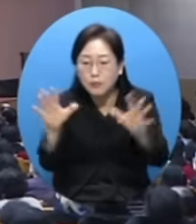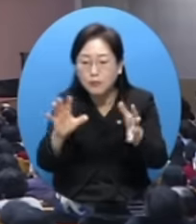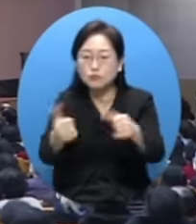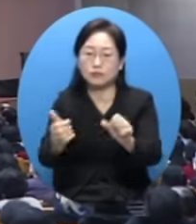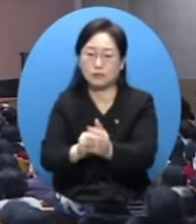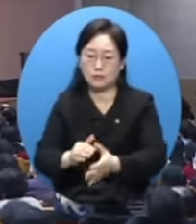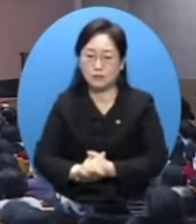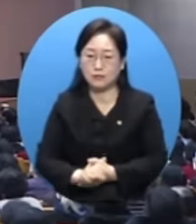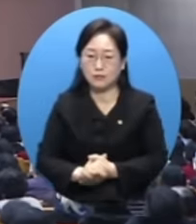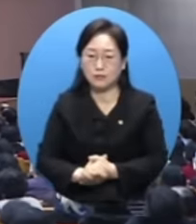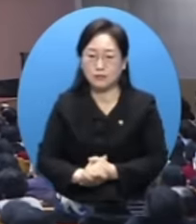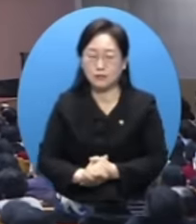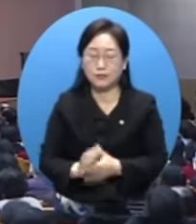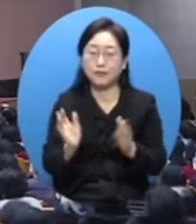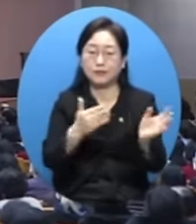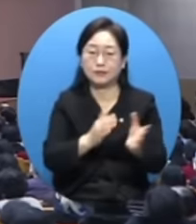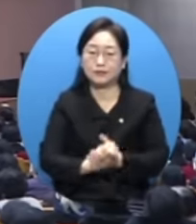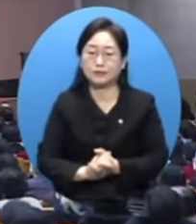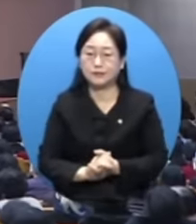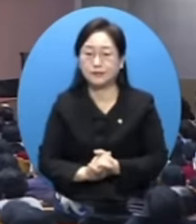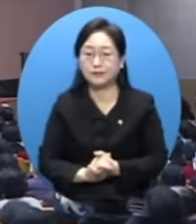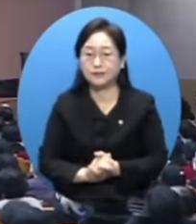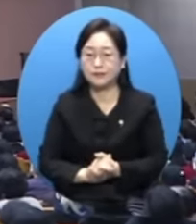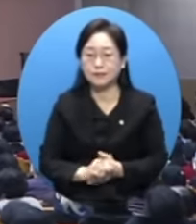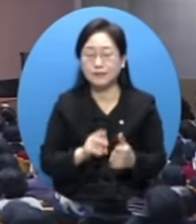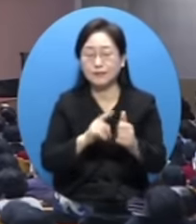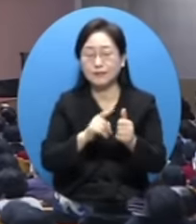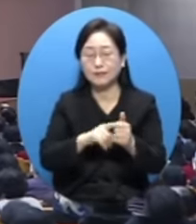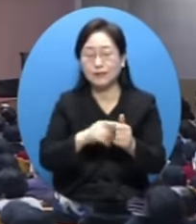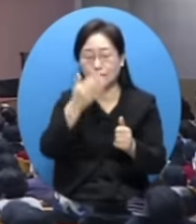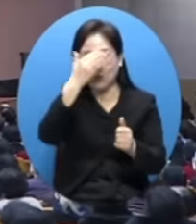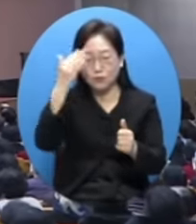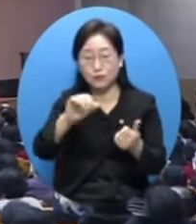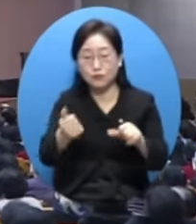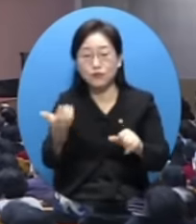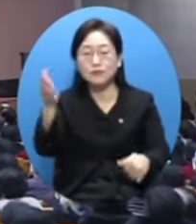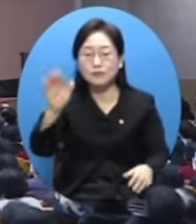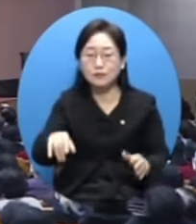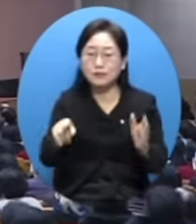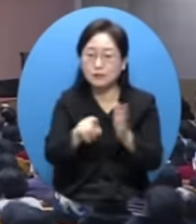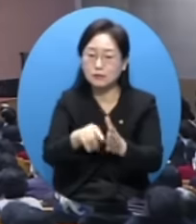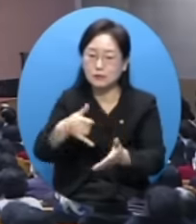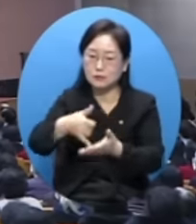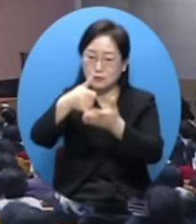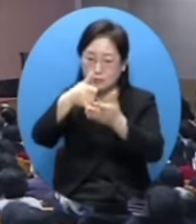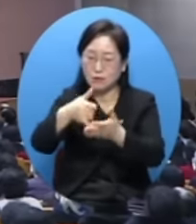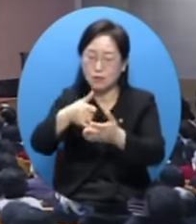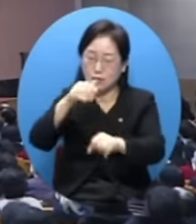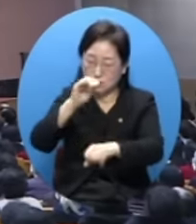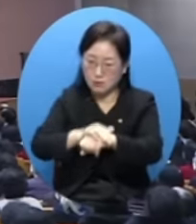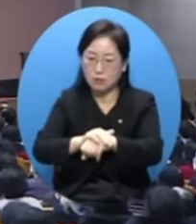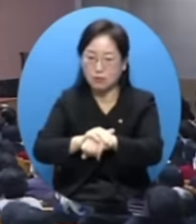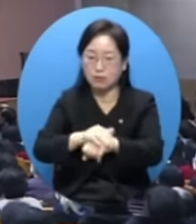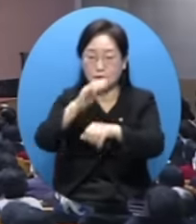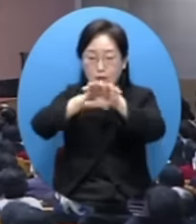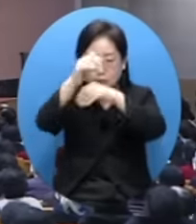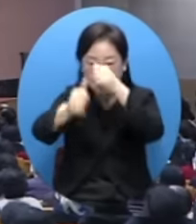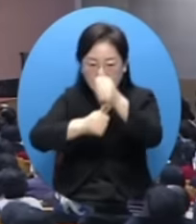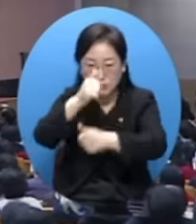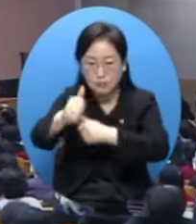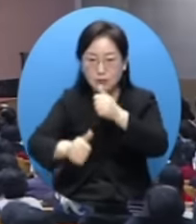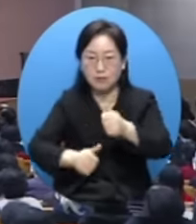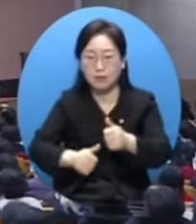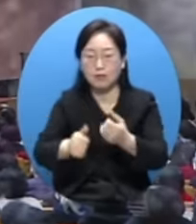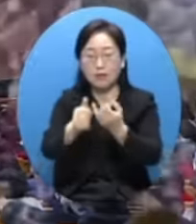떠났습니다 그런데 이런 나의 생을 떠났지만 그의 신앙과 그 인격을 자녀들에게 물러 주어서 자기 부모처럼 자기